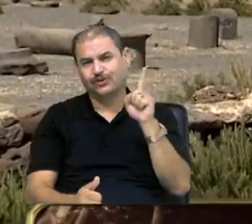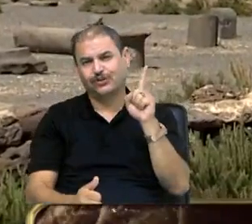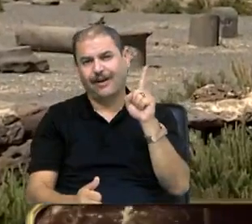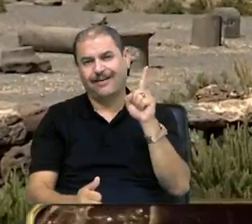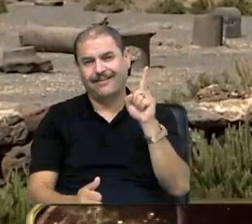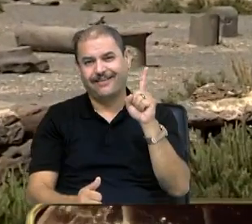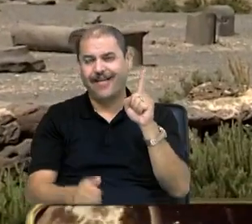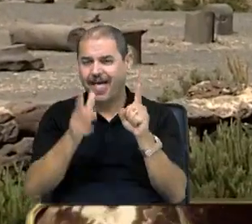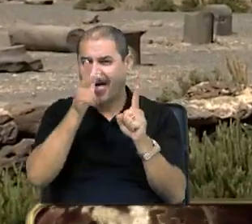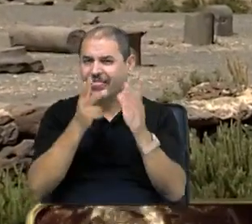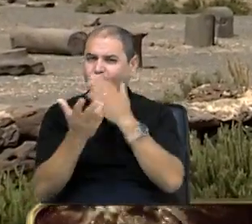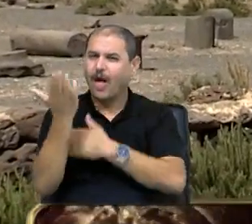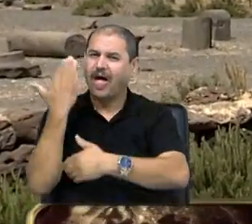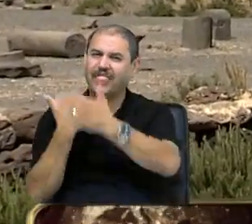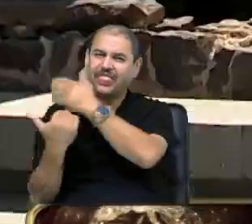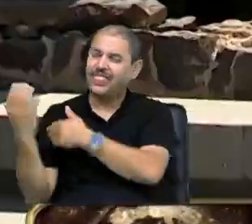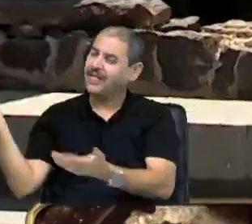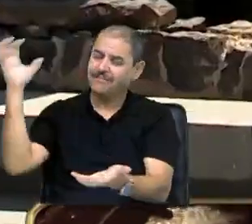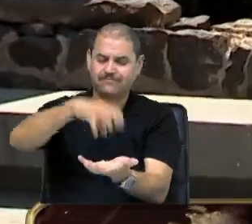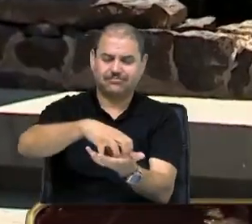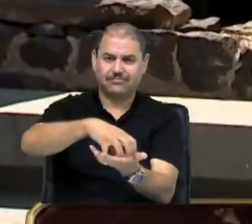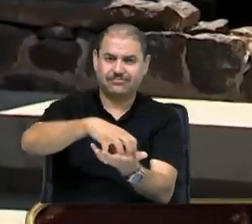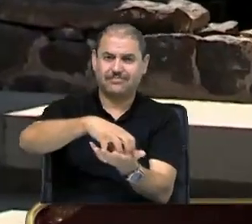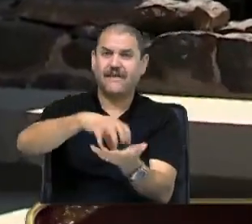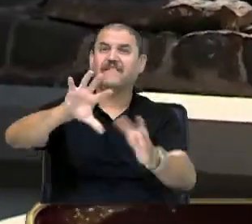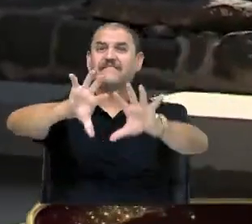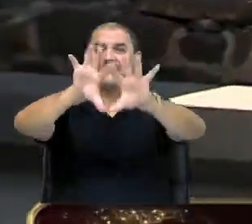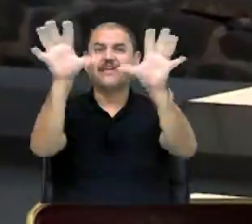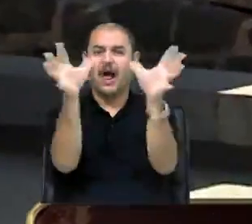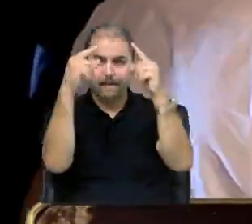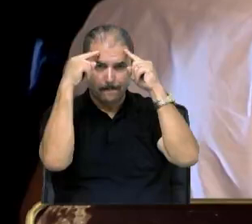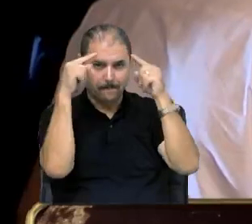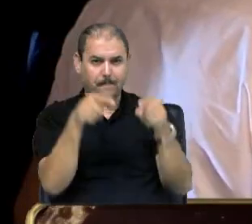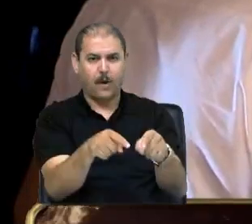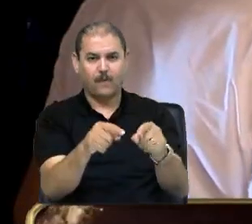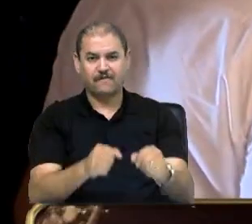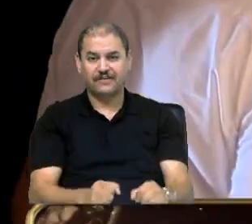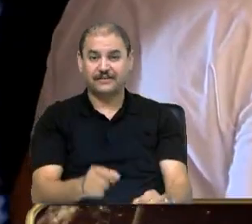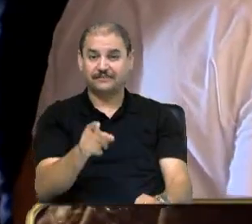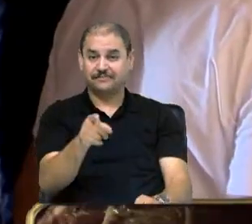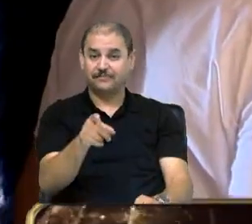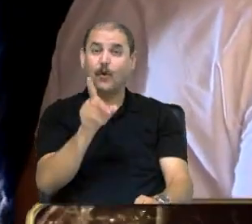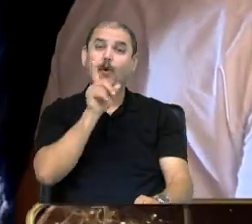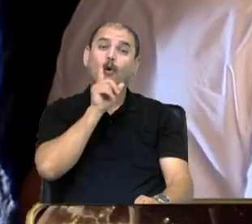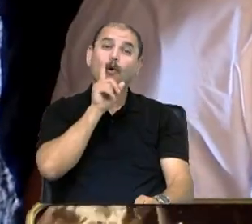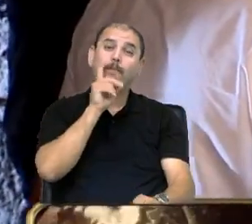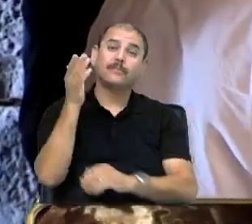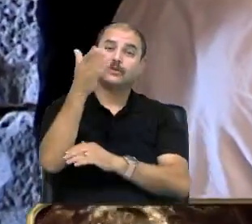من احد المواقع التراث العالمي اليونسكو كما قامت اللجنه بجوله ميدانيه الى موقع